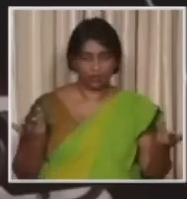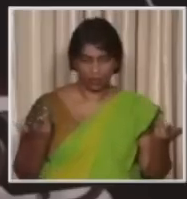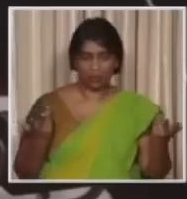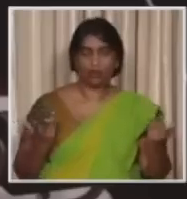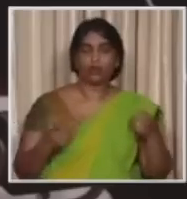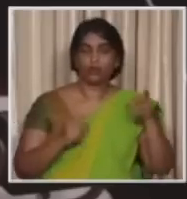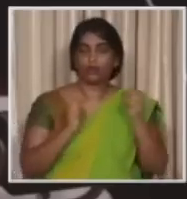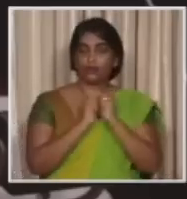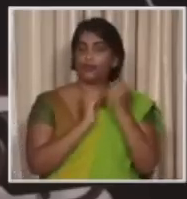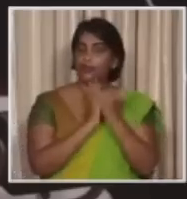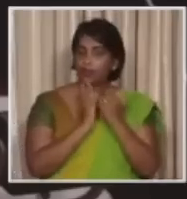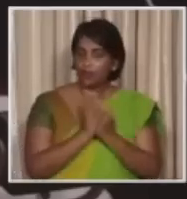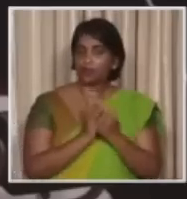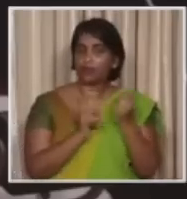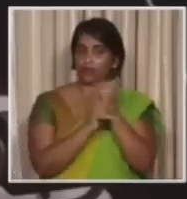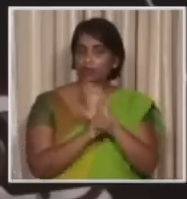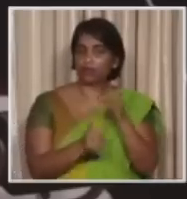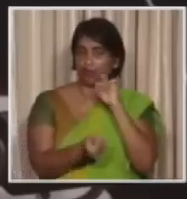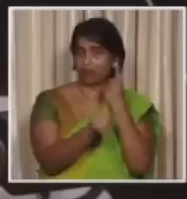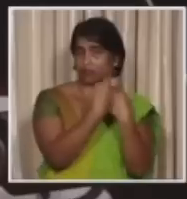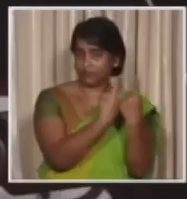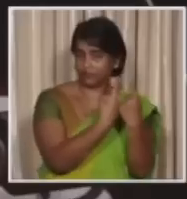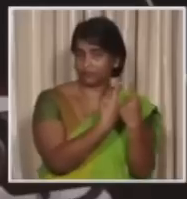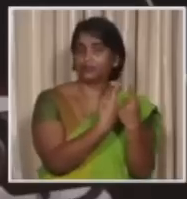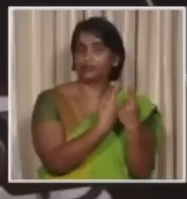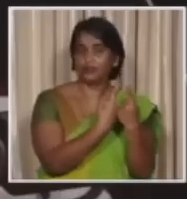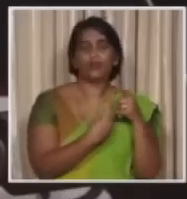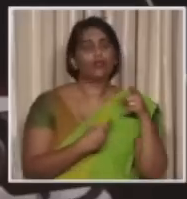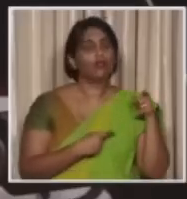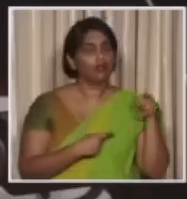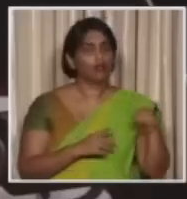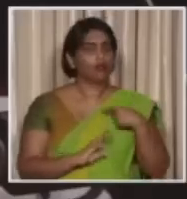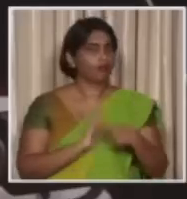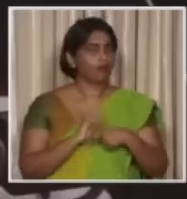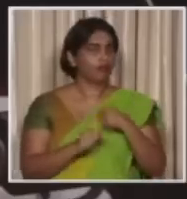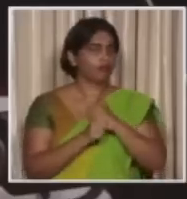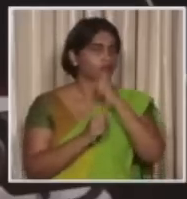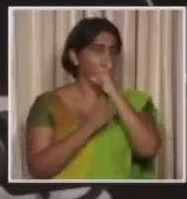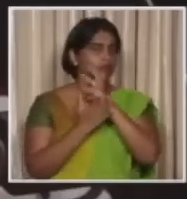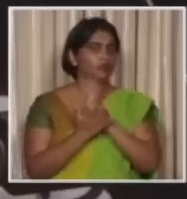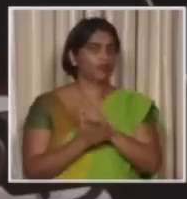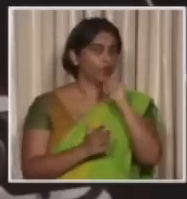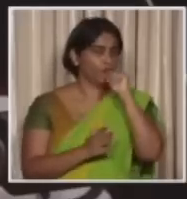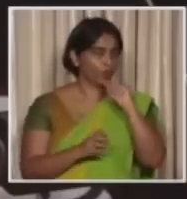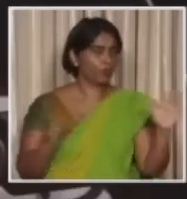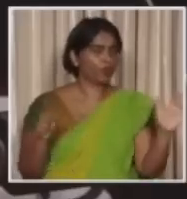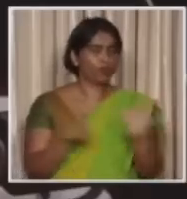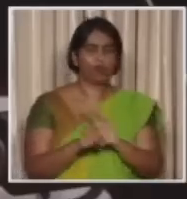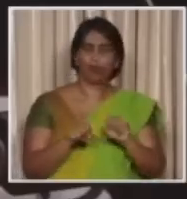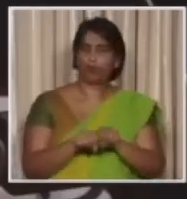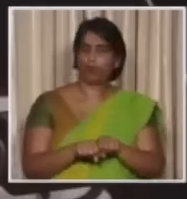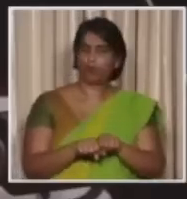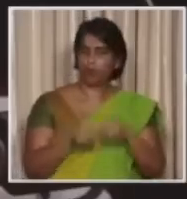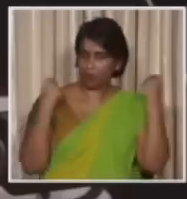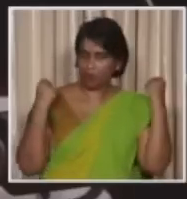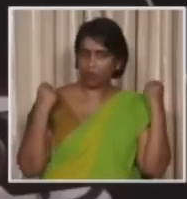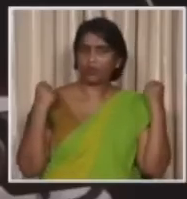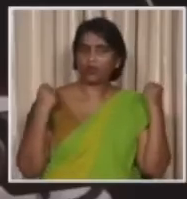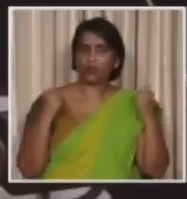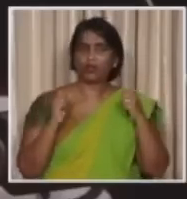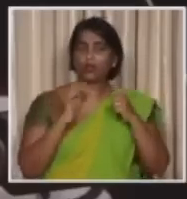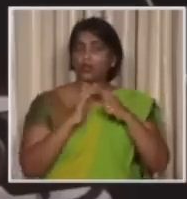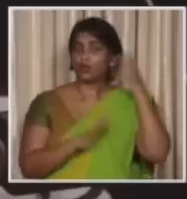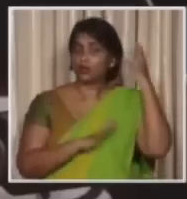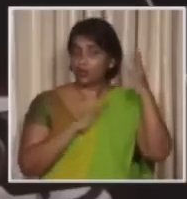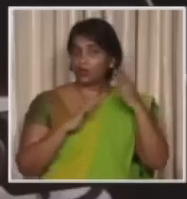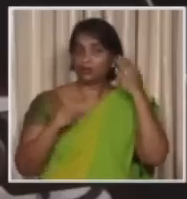ඒ කාර්යභාරයට අපි කෙලින්ම ඇඟිලි ගහනවා නම් එතකොට මේ රටේ ආණ්ඩුක්‍රම ව්‍යවස්ථාව සම්පූර්ණයෙන් කඩා වැටෙනවා.